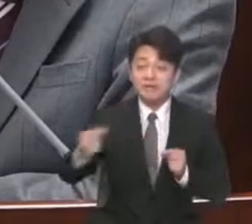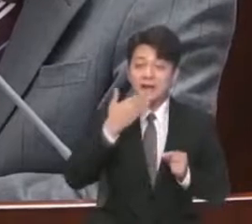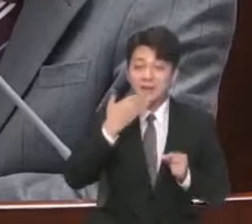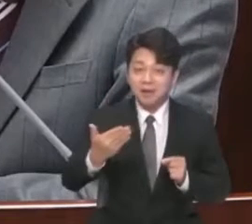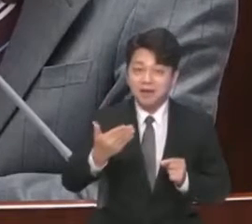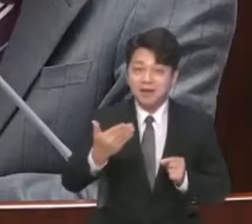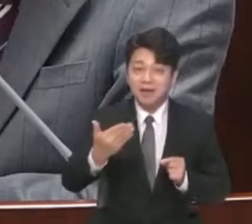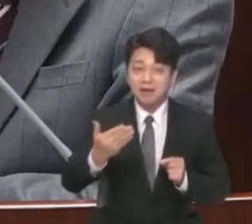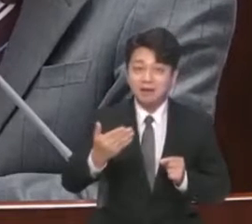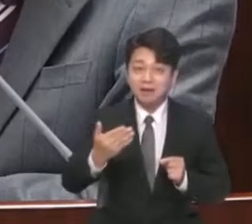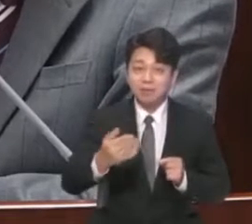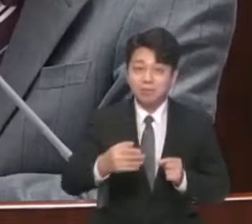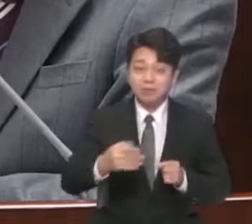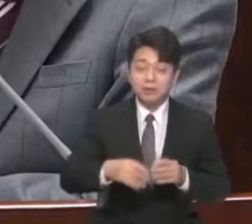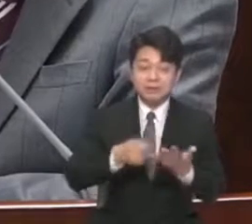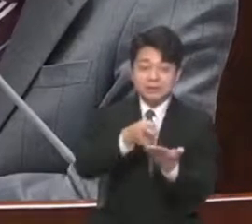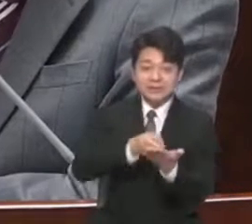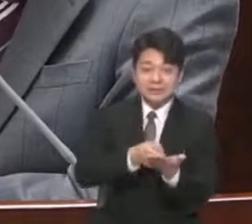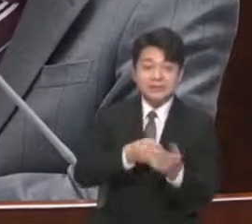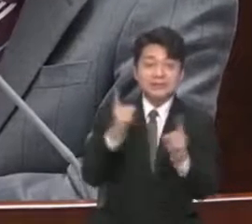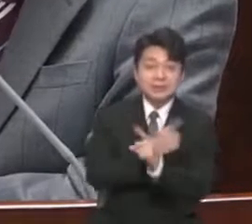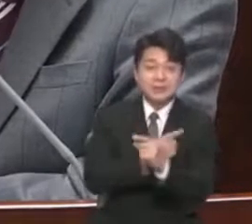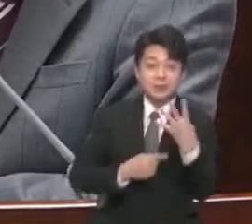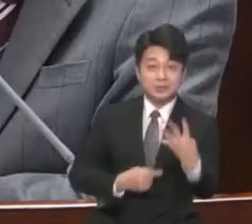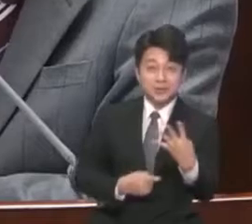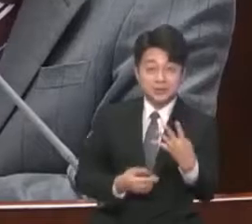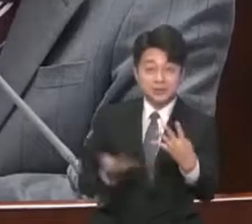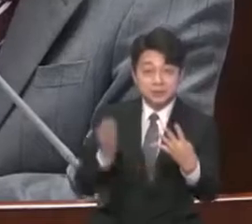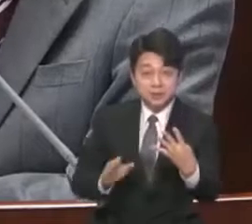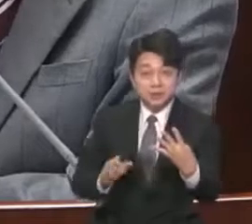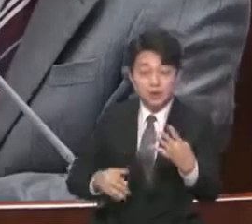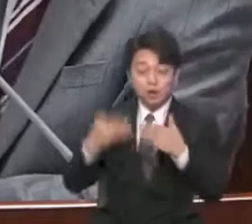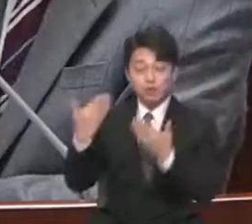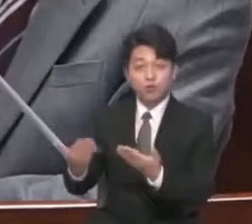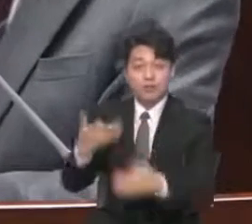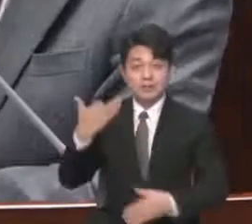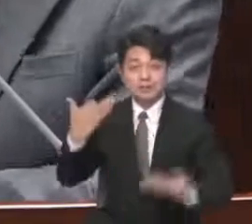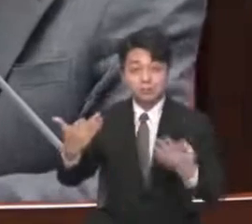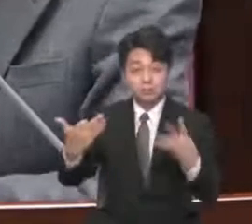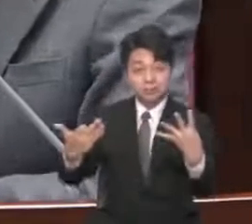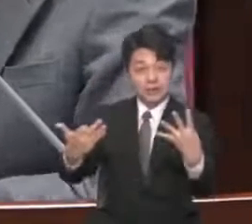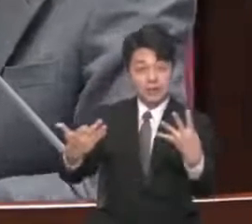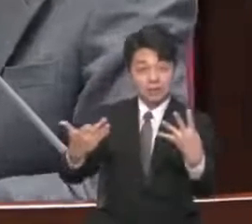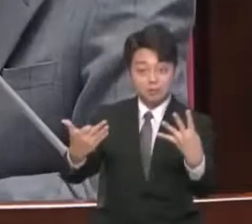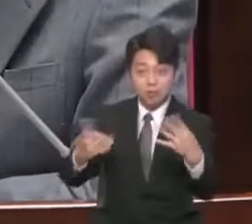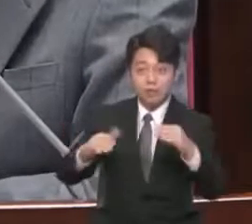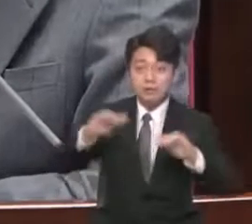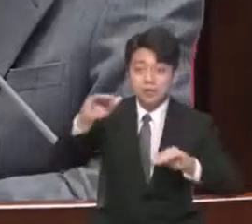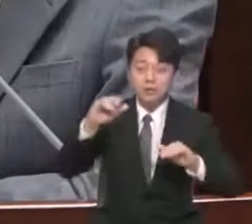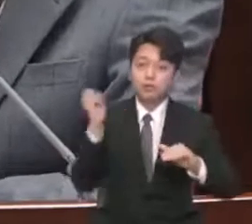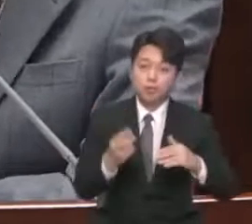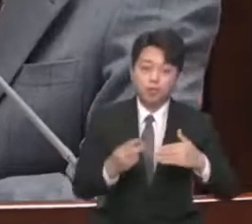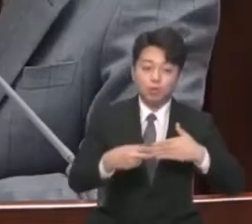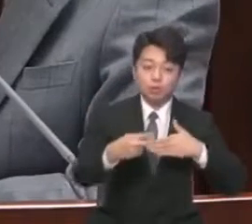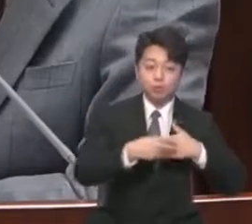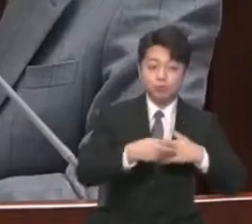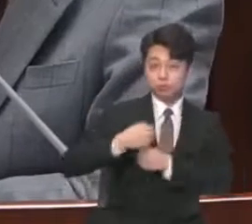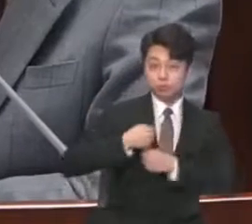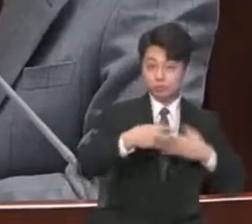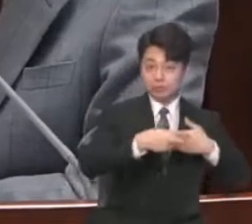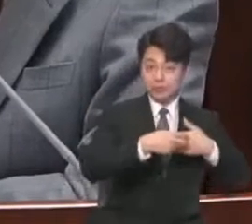병원 치료받았는데 19일 병가 받았다. 심사 안 받아도 병가 연장했다. 이 3가지 요건을 다 충족하는 그 사례를 주세요. 지금